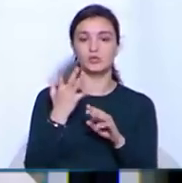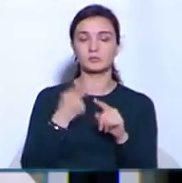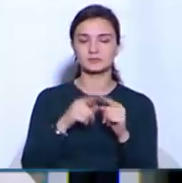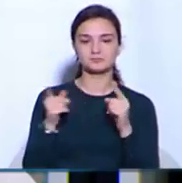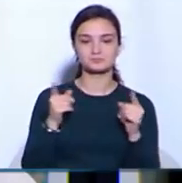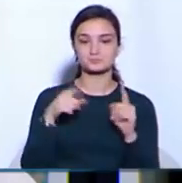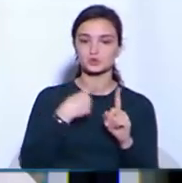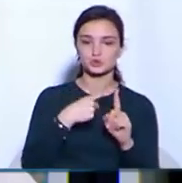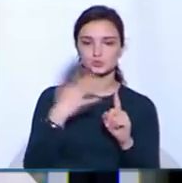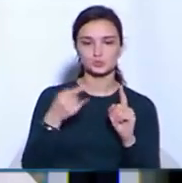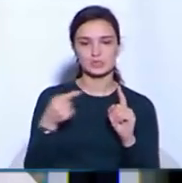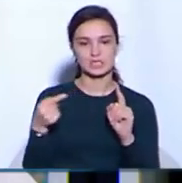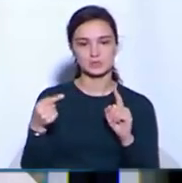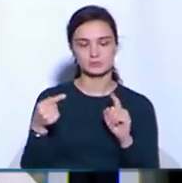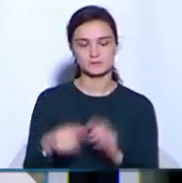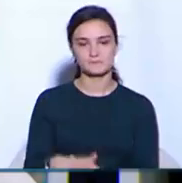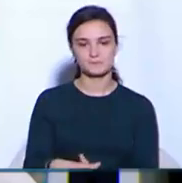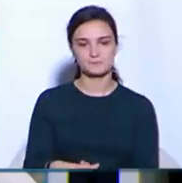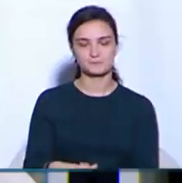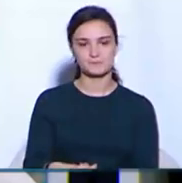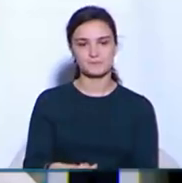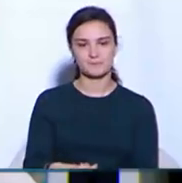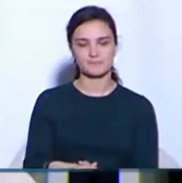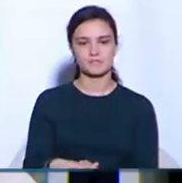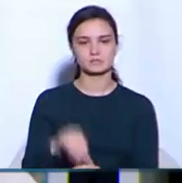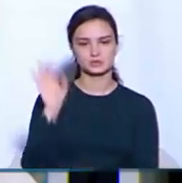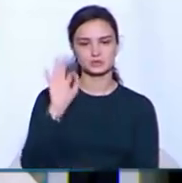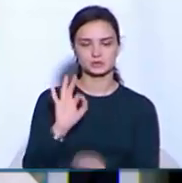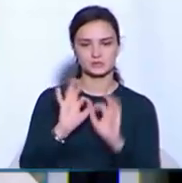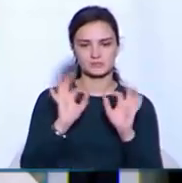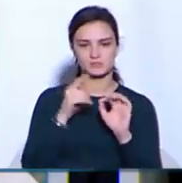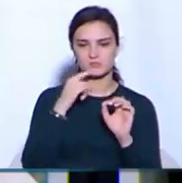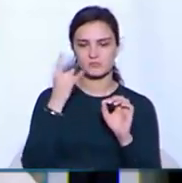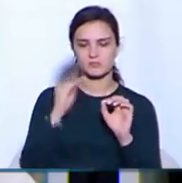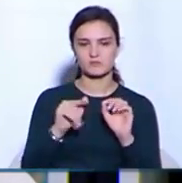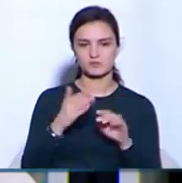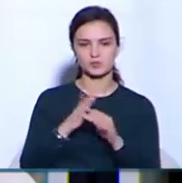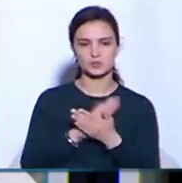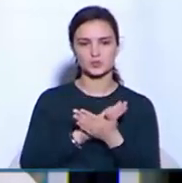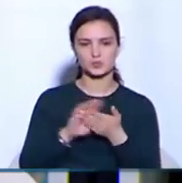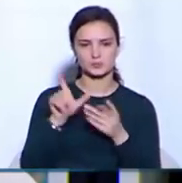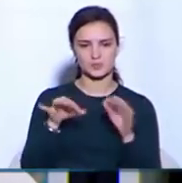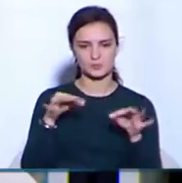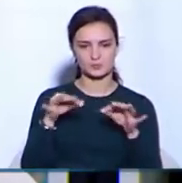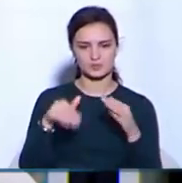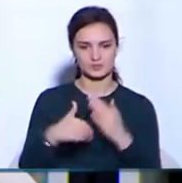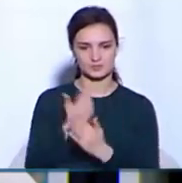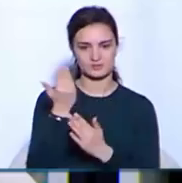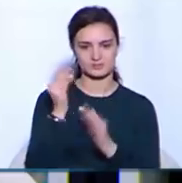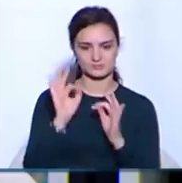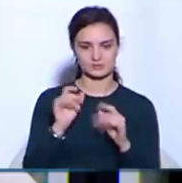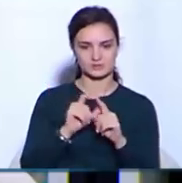რომელი არის წამყვანი, ანუ დადებითი თუ უარყოფითი. ხშირად გვითქვია ხოლმე, რომ აი პატარა ბავშვი არის სუფთა ფურცელი და თანდათან ეს